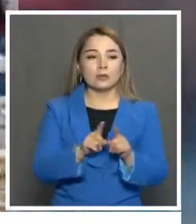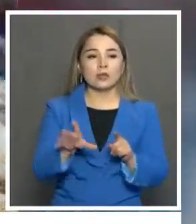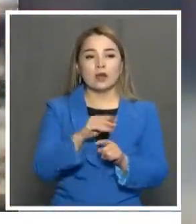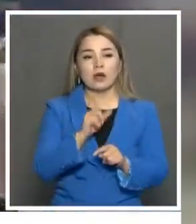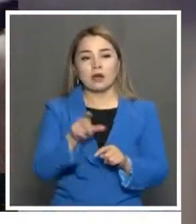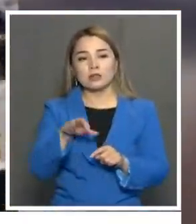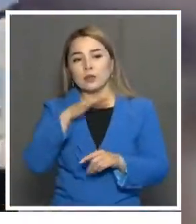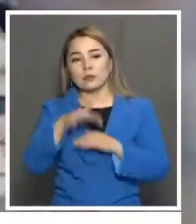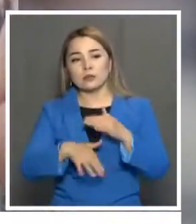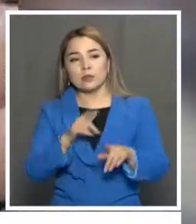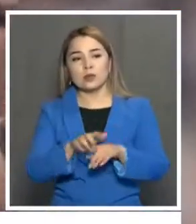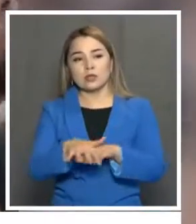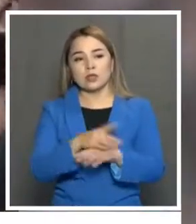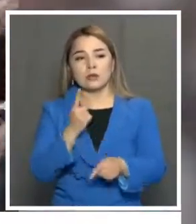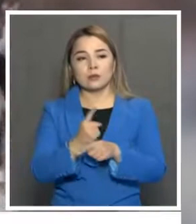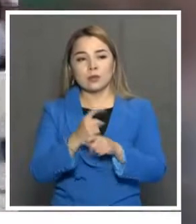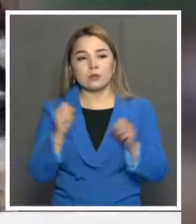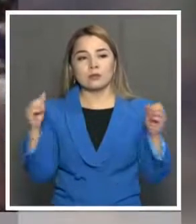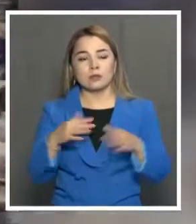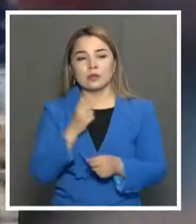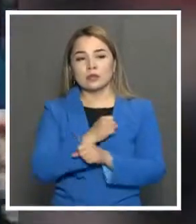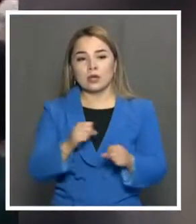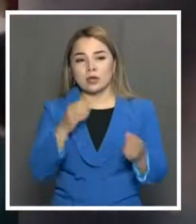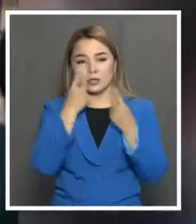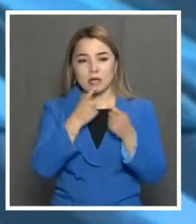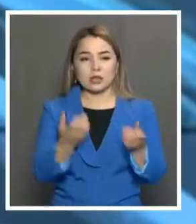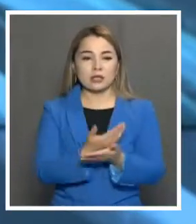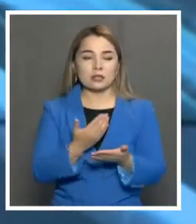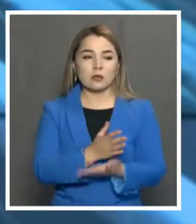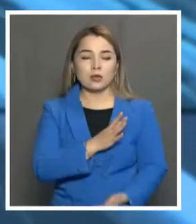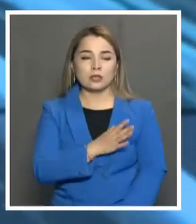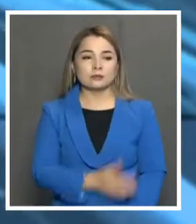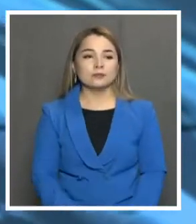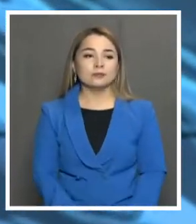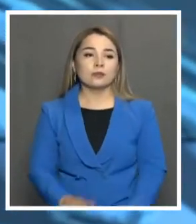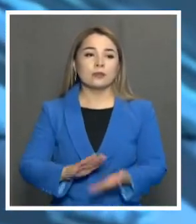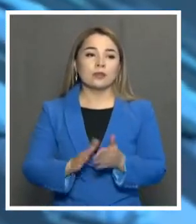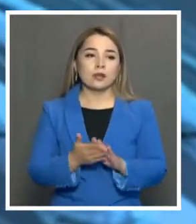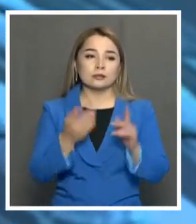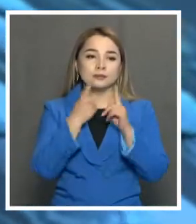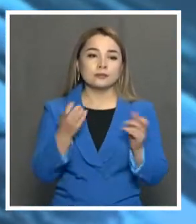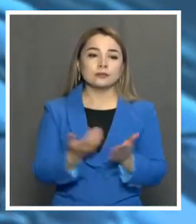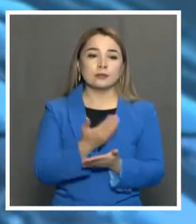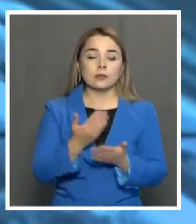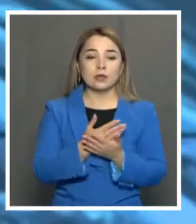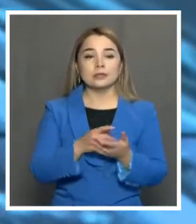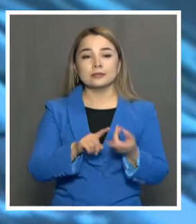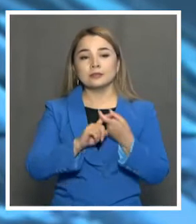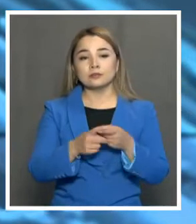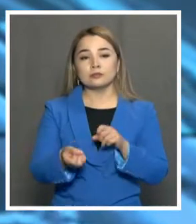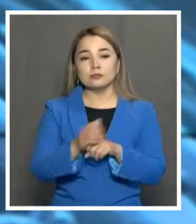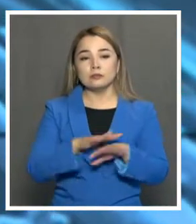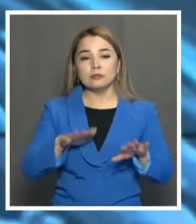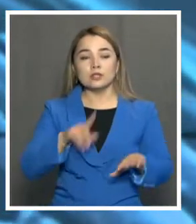және адам көп жиналатын жерден аулақ болуға шақырып отыр. Енді эпидахуалға тоқталсақ, еліміз коронавирус таралуы